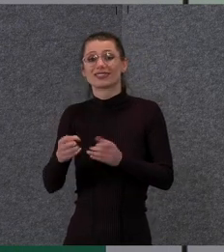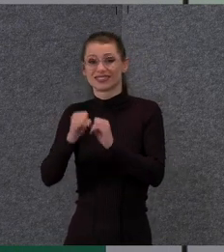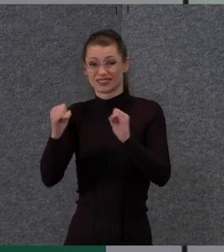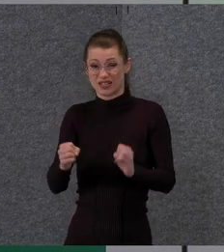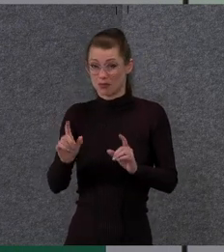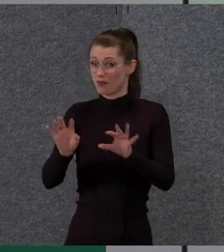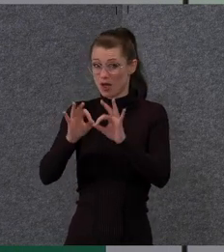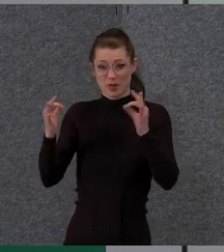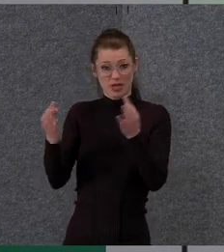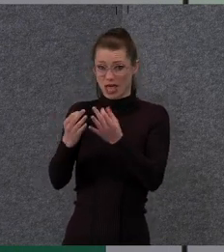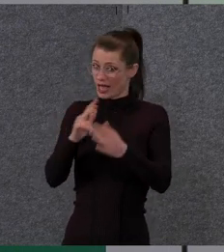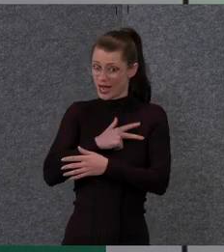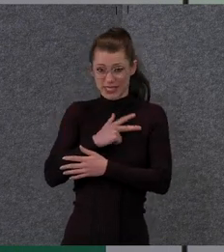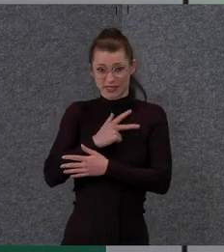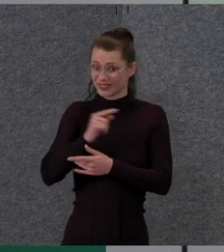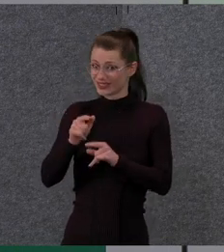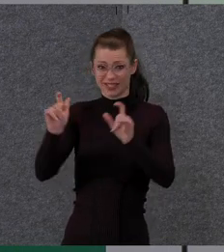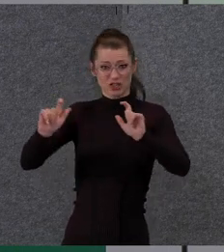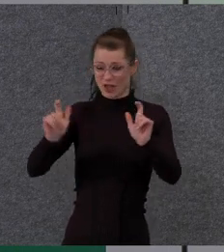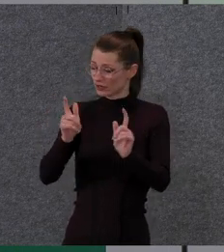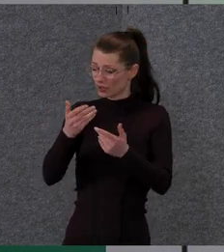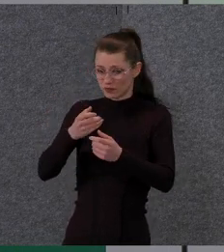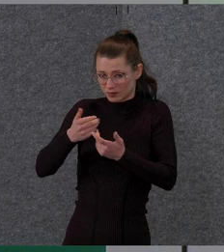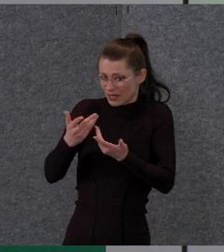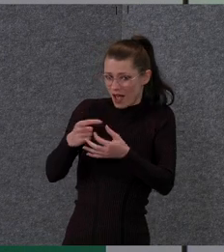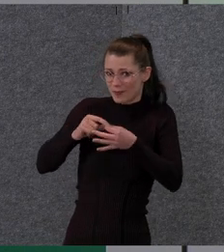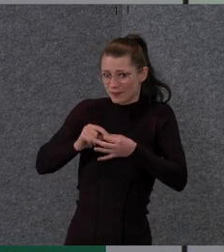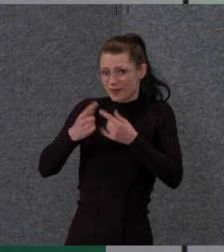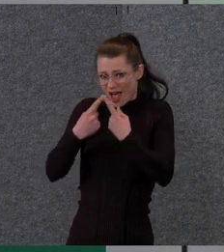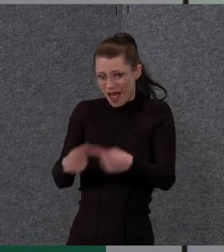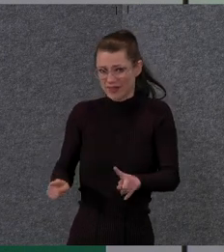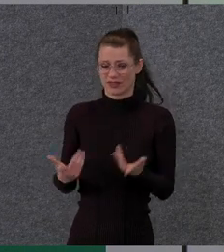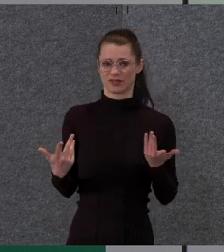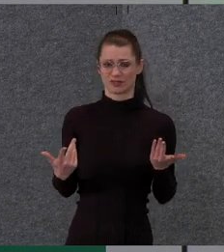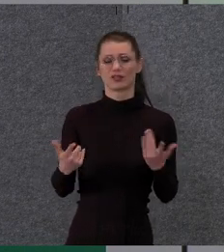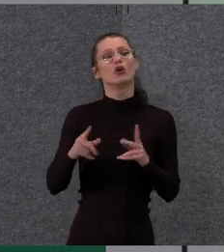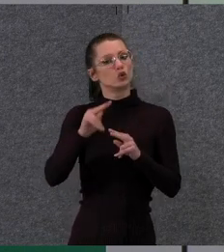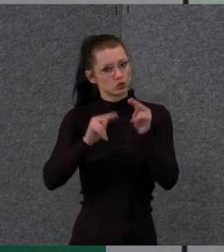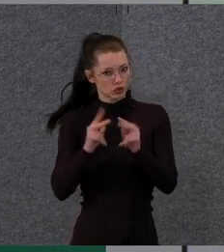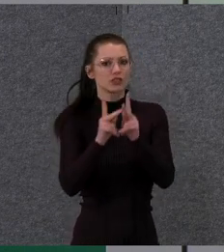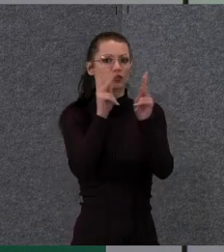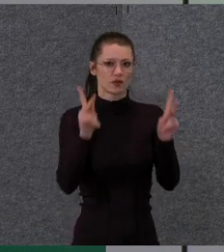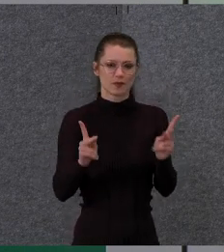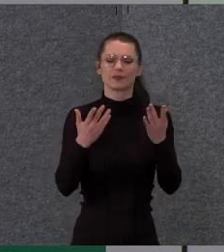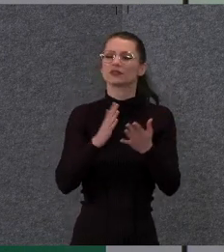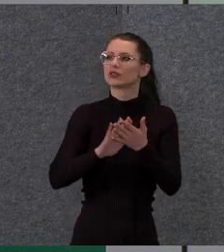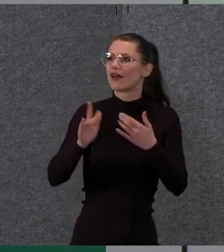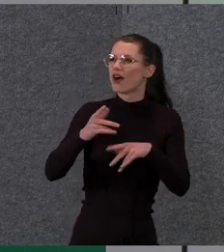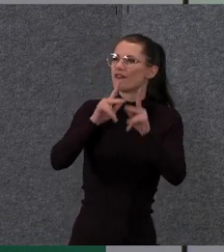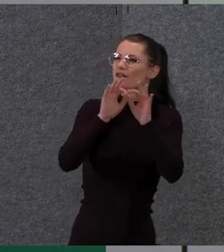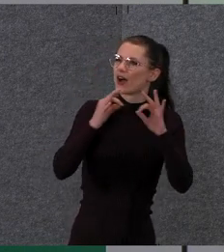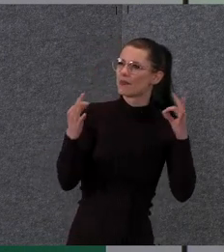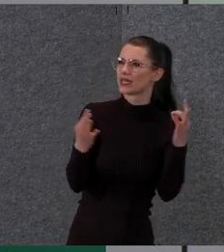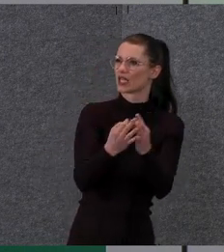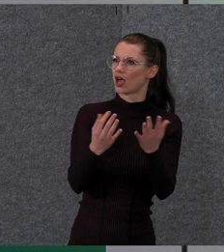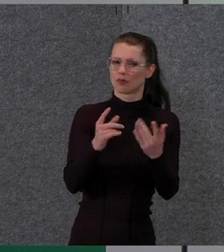familiäre Realität in unserer Gesellschaft ab. Da gibt es unterschiedliche Konzepte. Und Familie definiert sich nicht nur darüber, ob